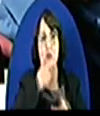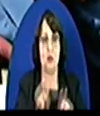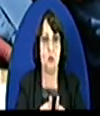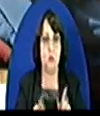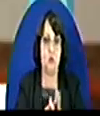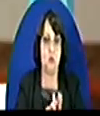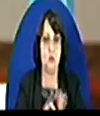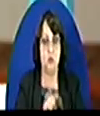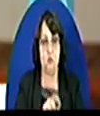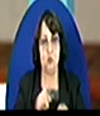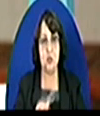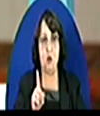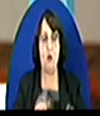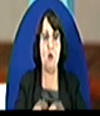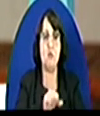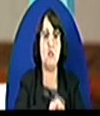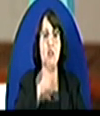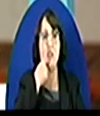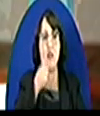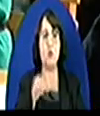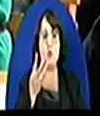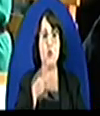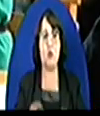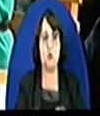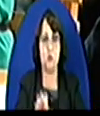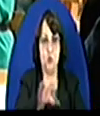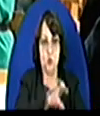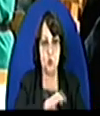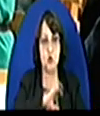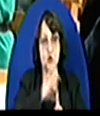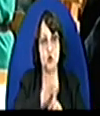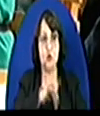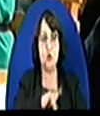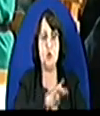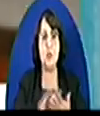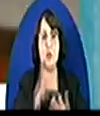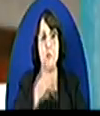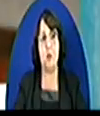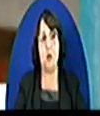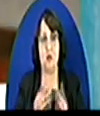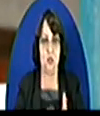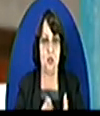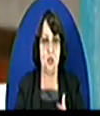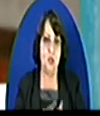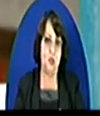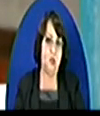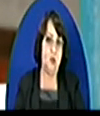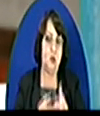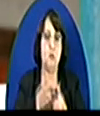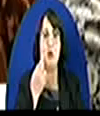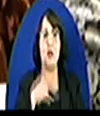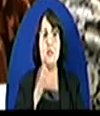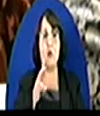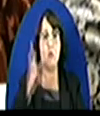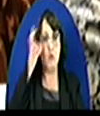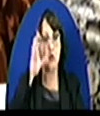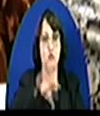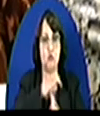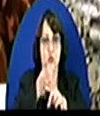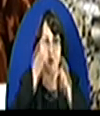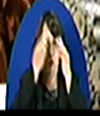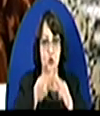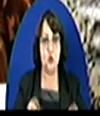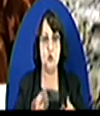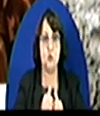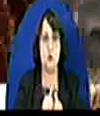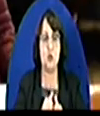иргэд онцолж байна. Тухайлбал Төдөвтэй сумд сургууль соёлын төв шинээр барих нэн шаардлагатай байгаа бөгөөд нэр дэвшигч Баяр Сайхан нь боловсрол соёл шинжлэх ухаан